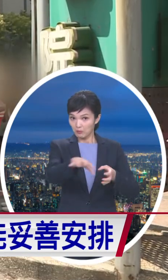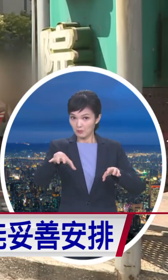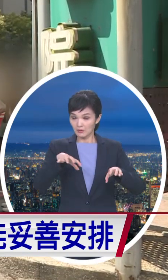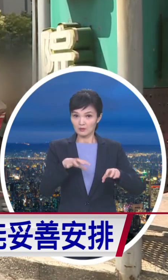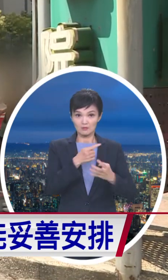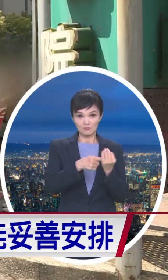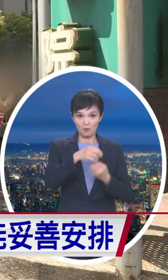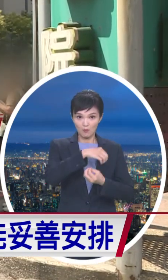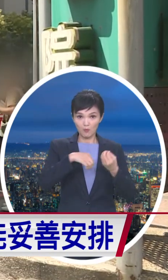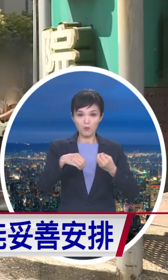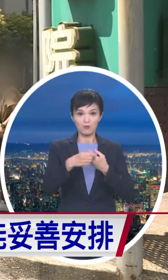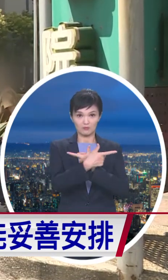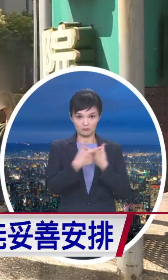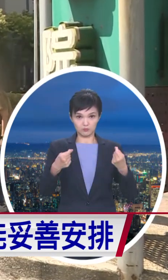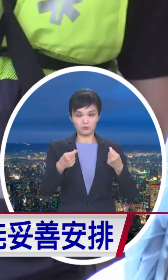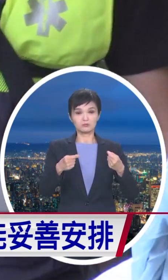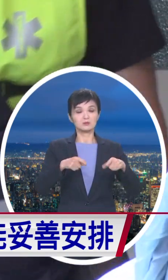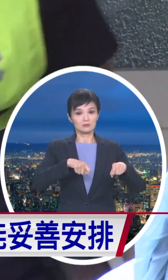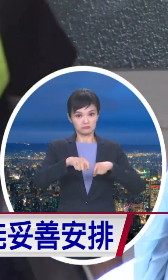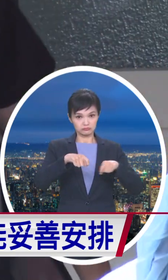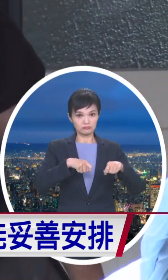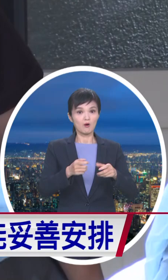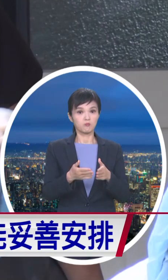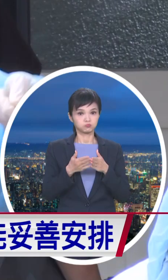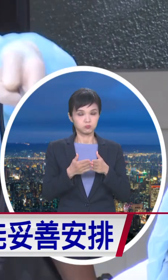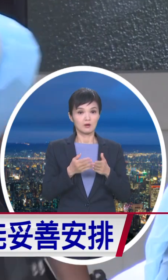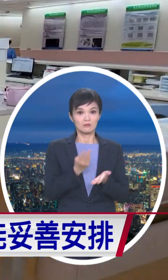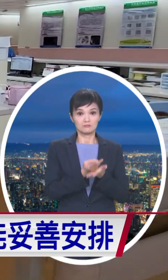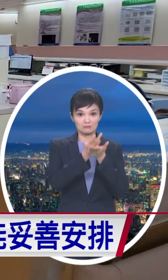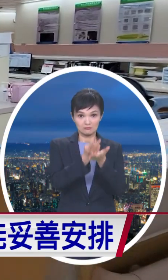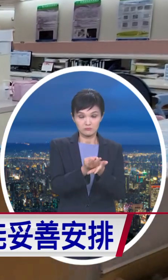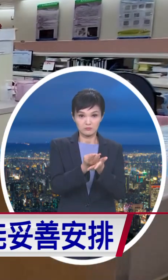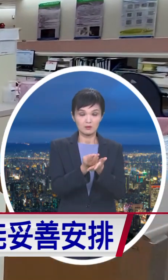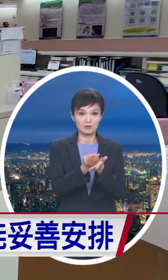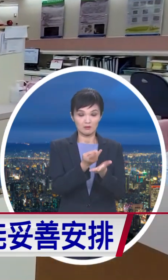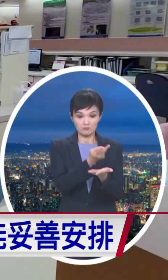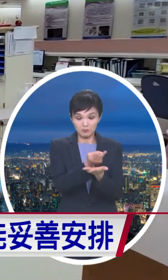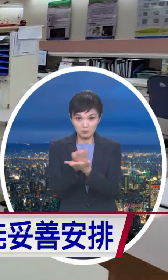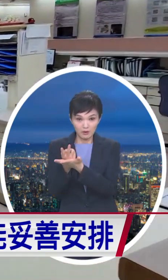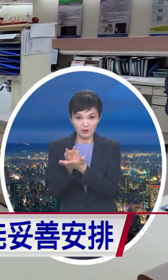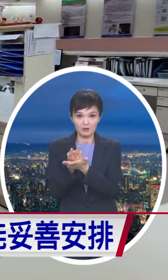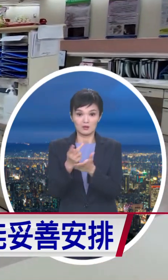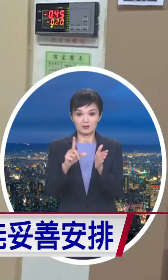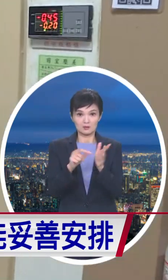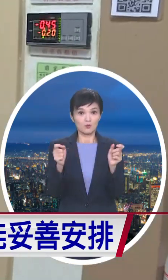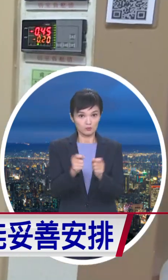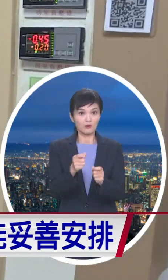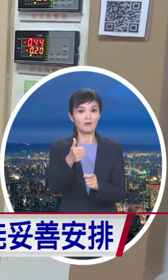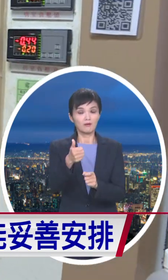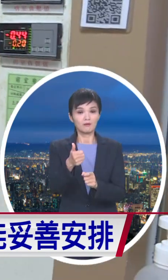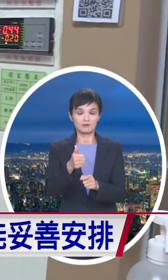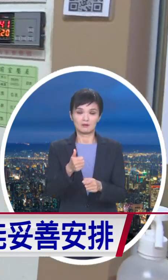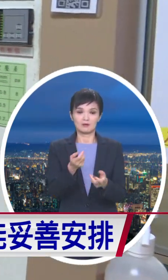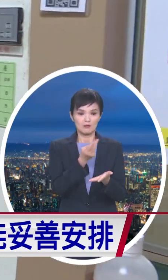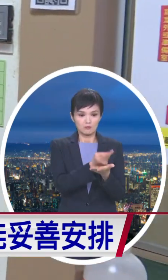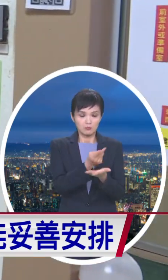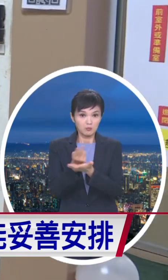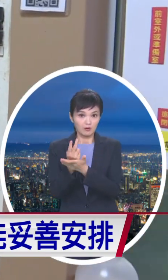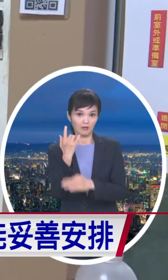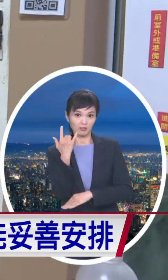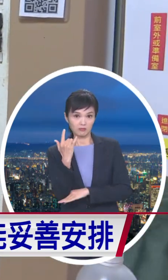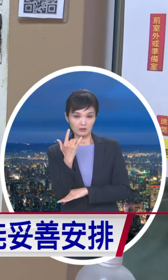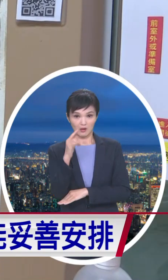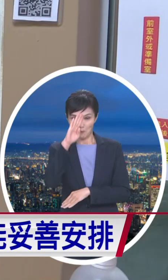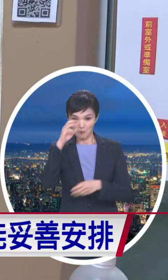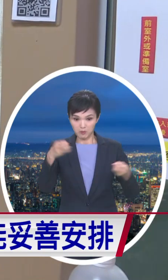立统一的转送机制，将病患送往在急诊待床时间最短的医院。如此一来，也能够降低确诊个案在急诊群